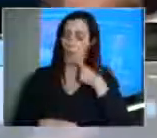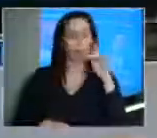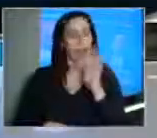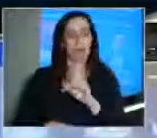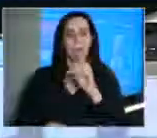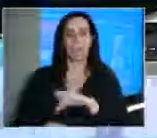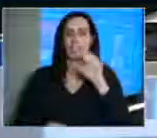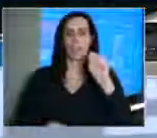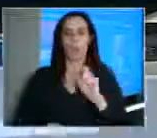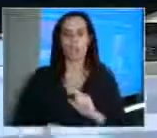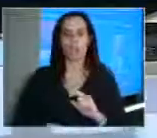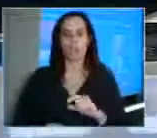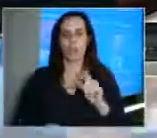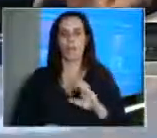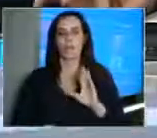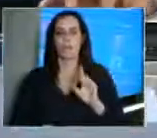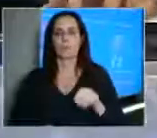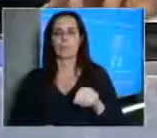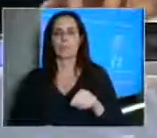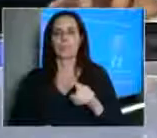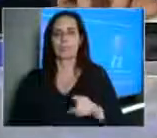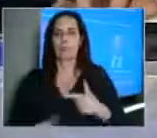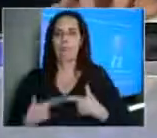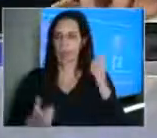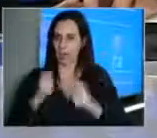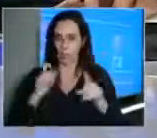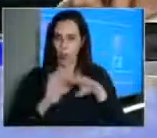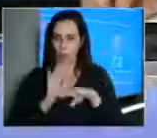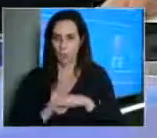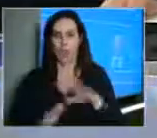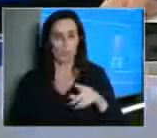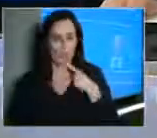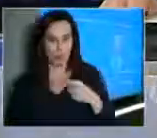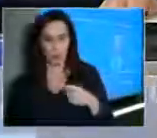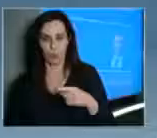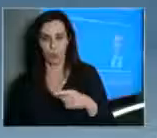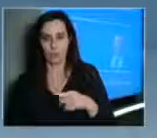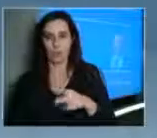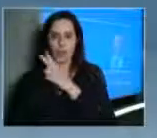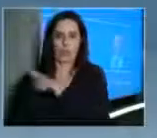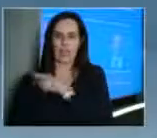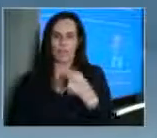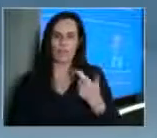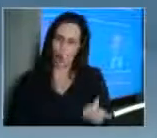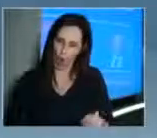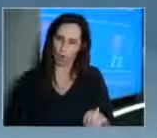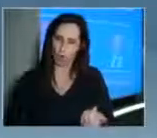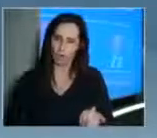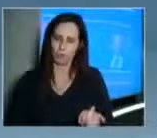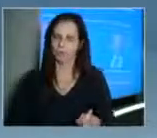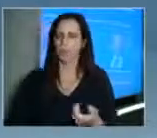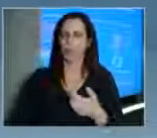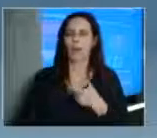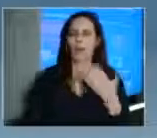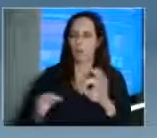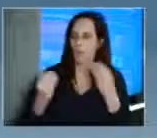אוחנה לגנות, וגם שרן השכל לגנות, כי זה חיי אדם, זה לא חקיקה. אפילו האמירות האלה של קפטן ג'ורג' עם ה... אין לי